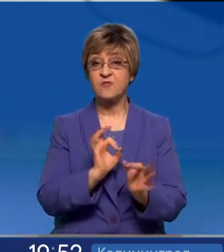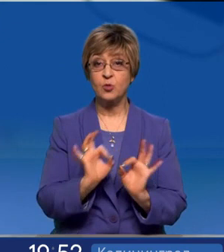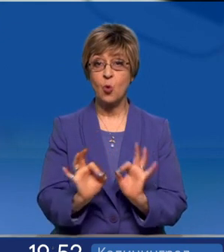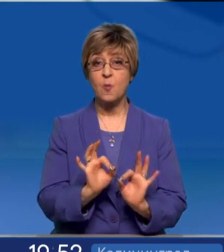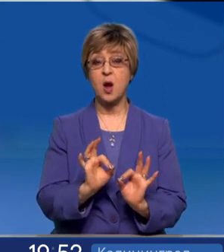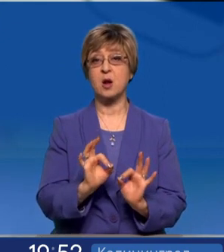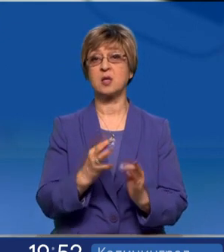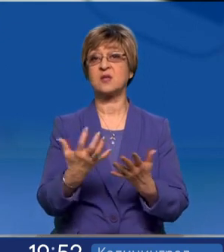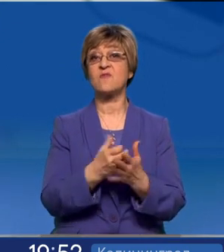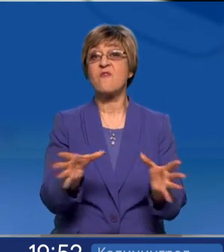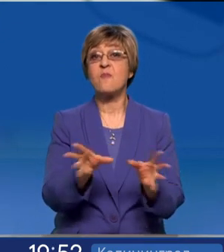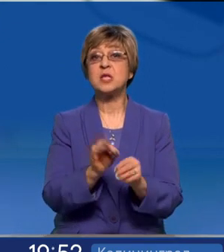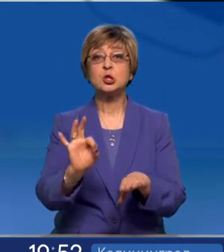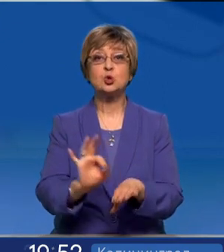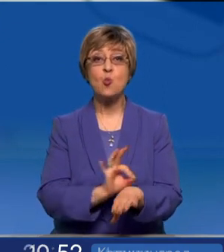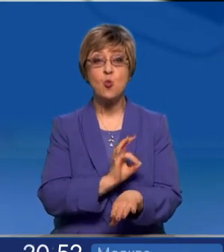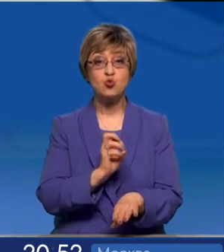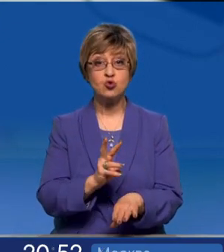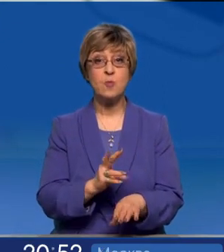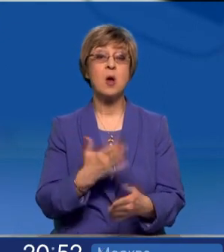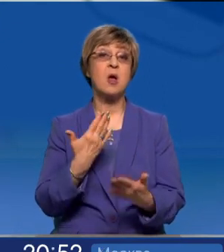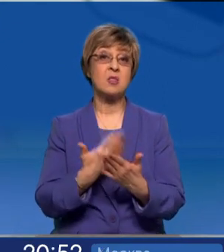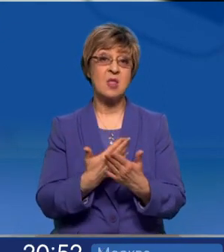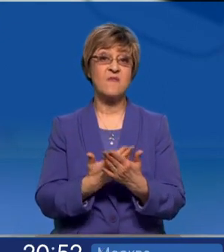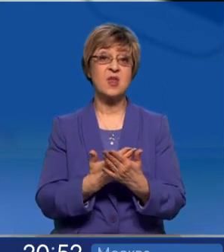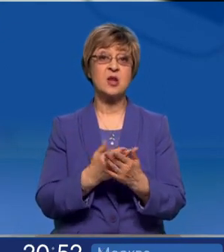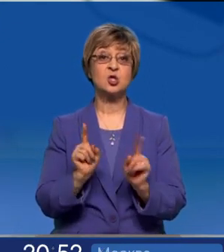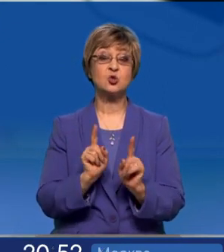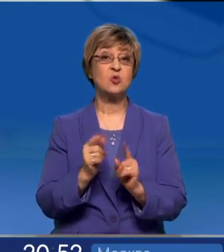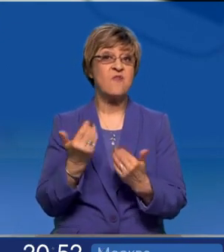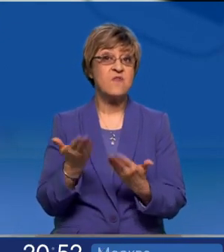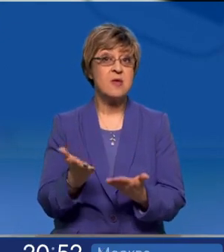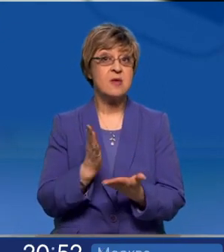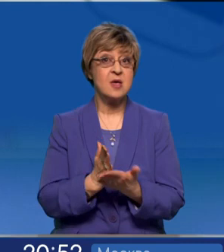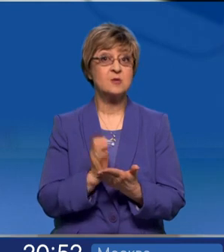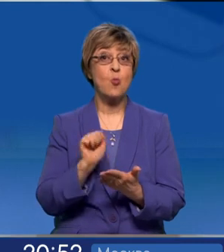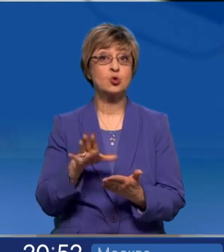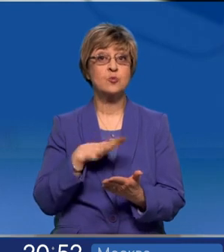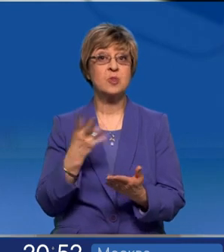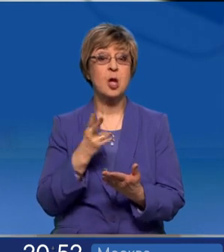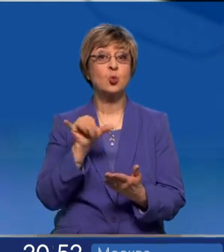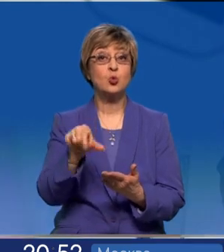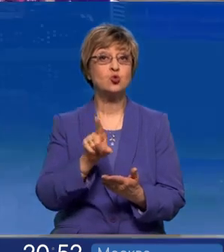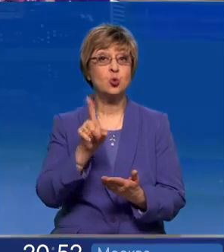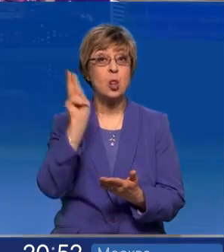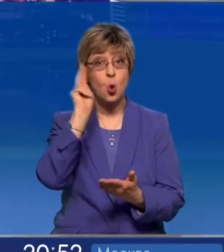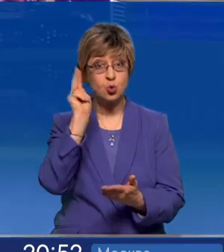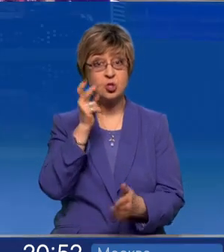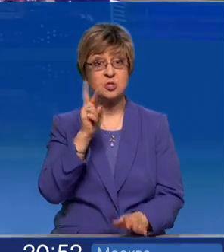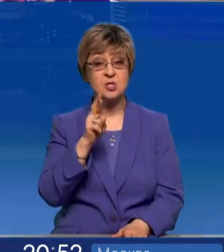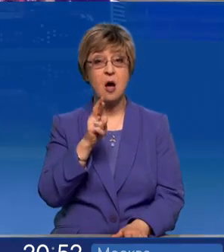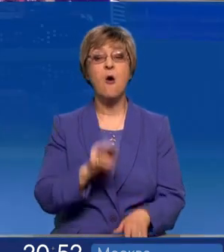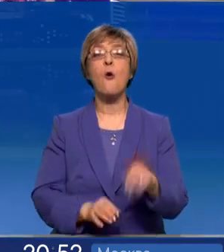начала нормально зарабатывать вместе с мужем, вытащила его там. Наверное, в ней что-то есть, говорит. Может быть, нам можно чему-то научиться. Вот, вы знаете,